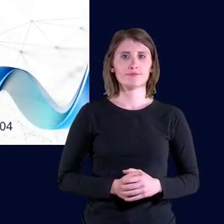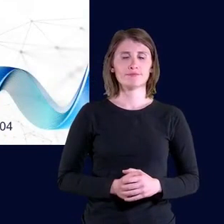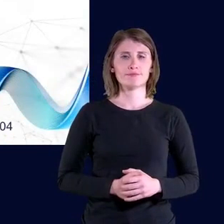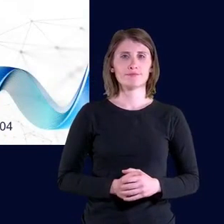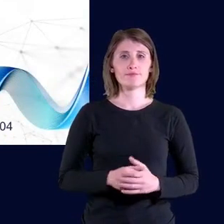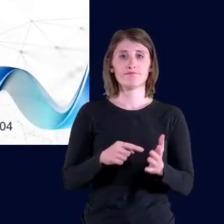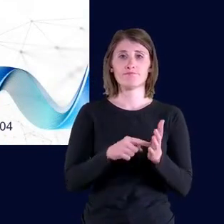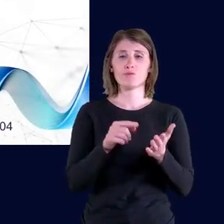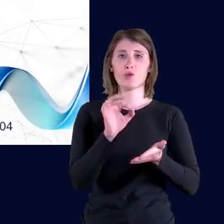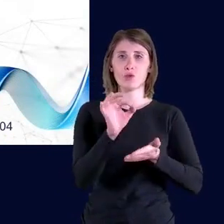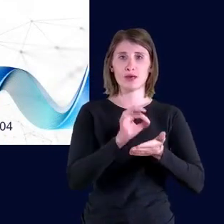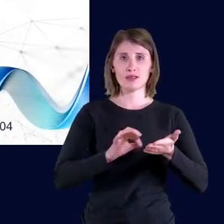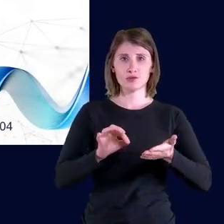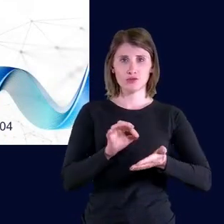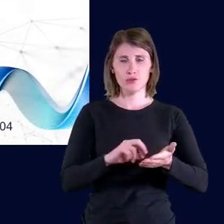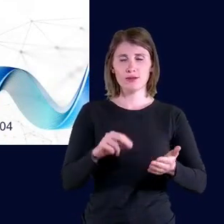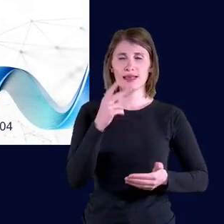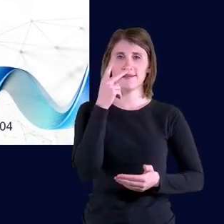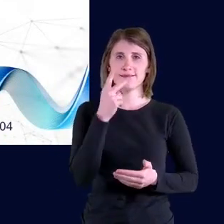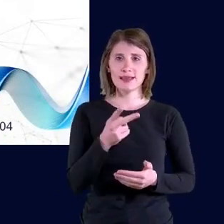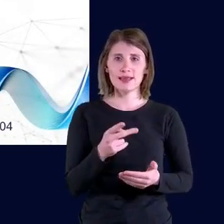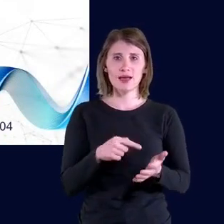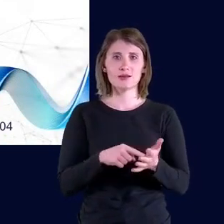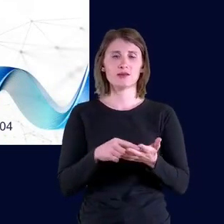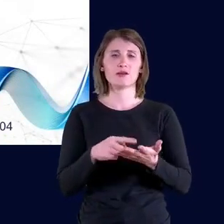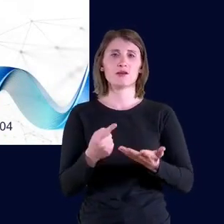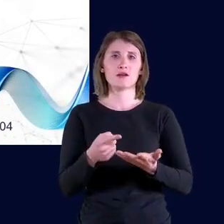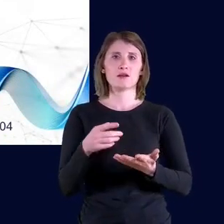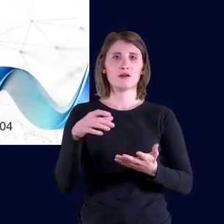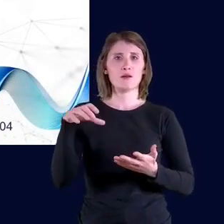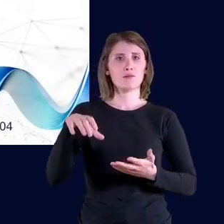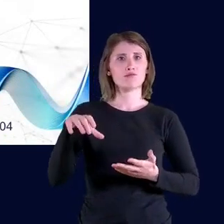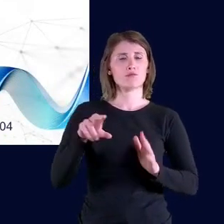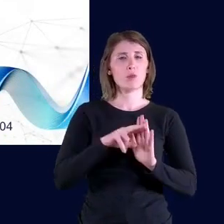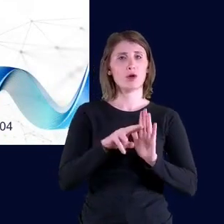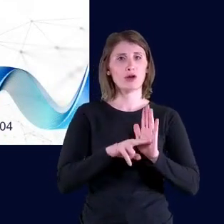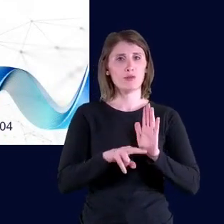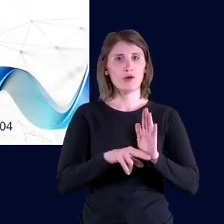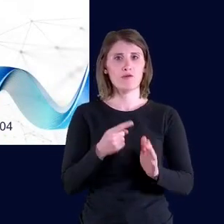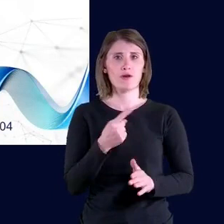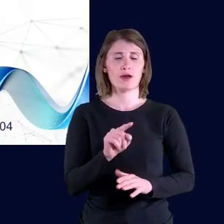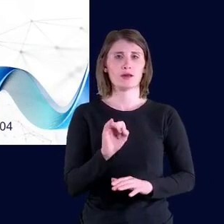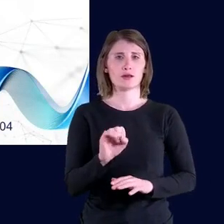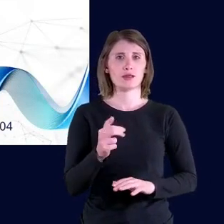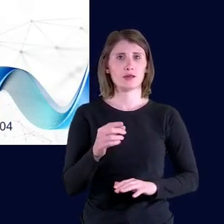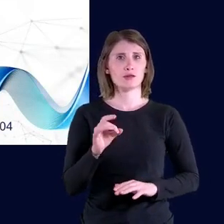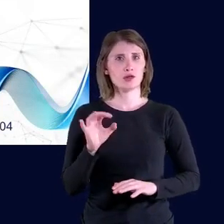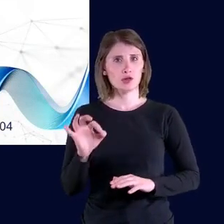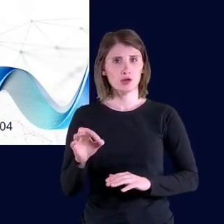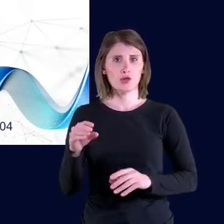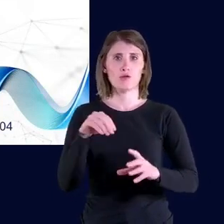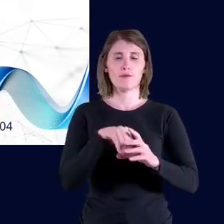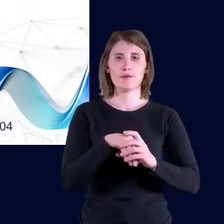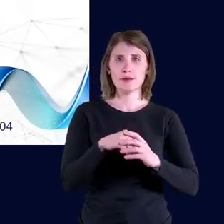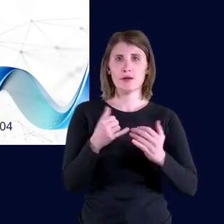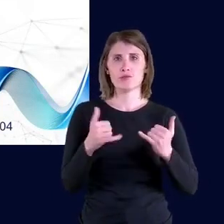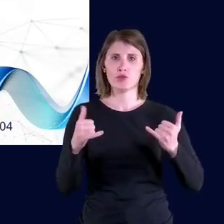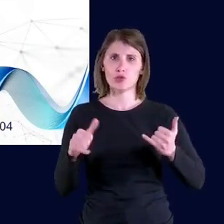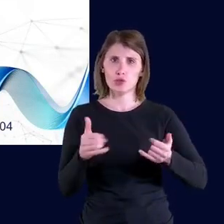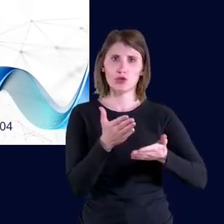a Na tym rysunku widzimy w jaki sposób pakiet oprogramowania Dingo z poszczególnymi jego